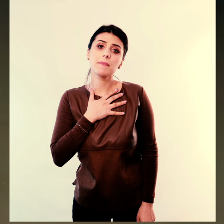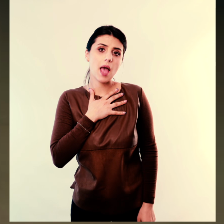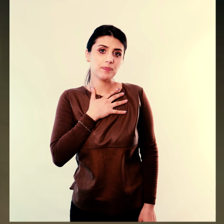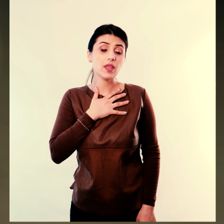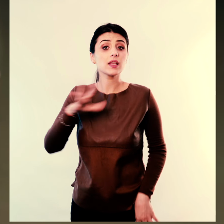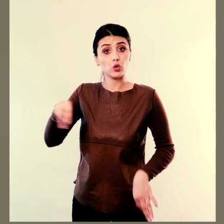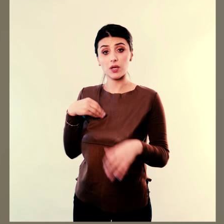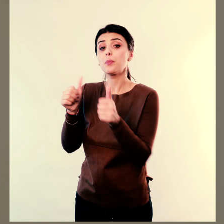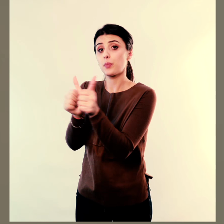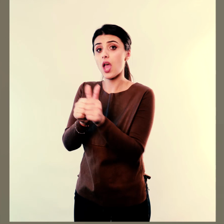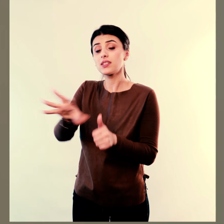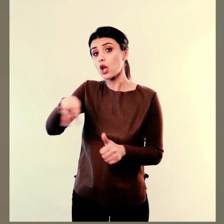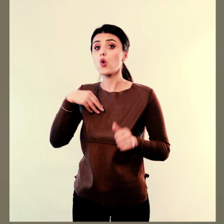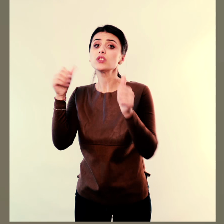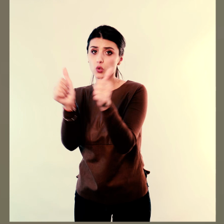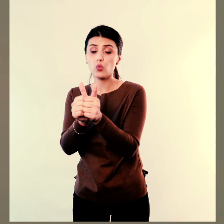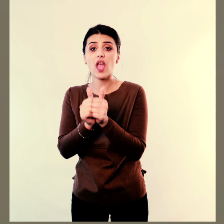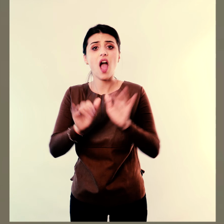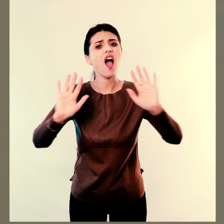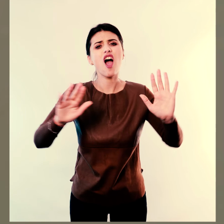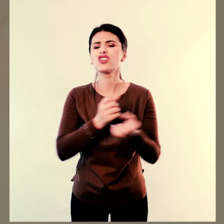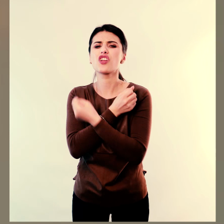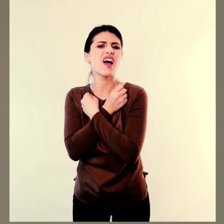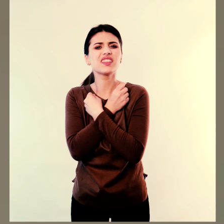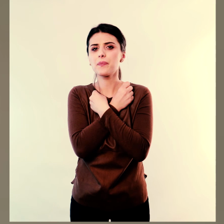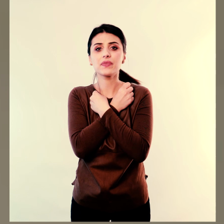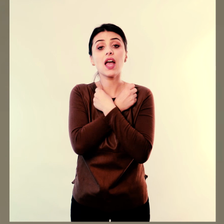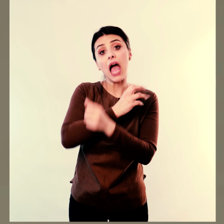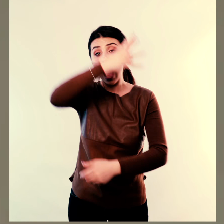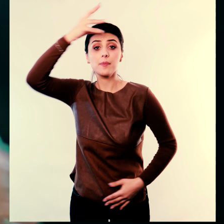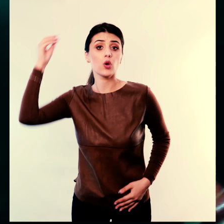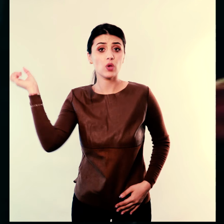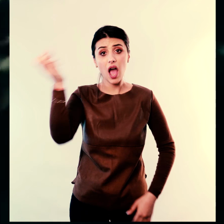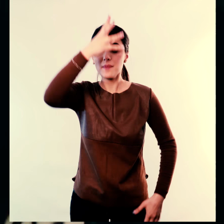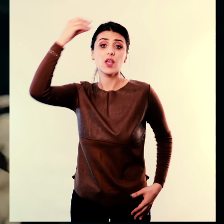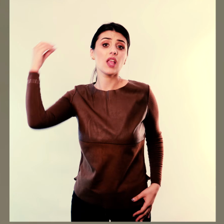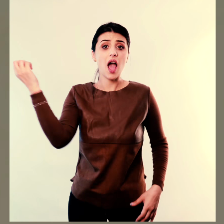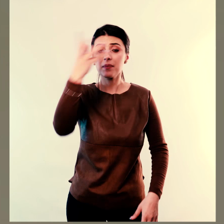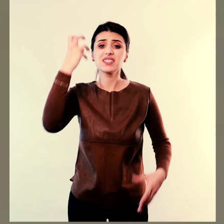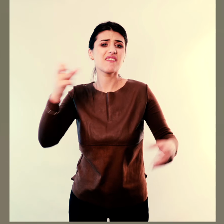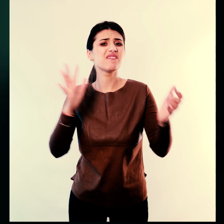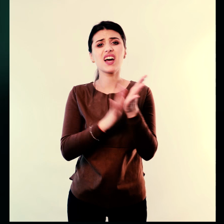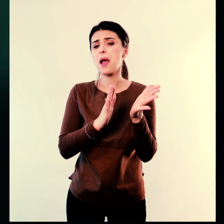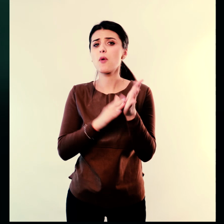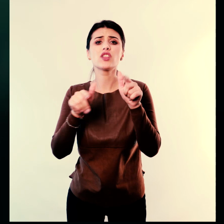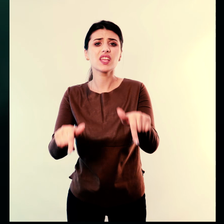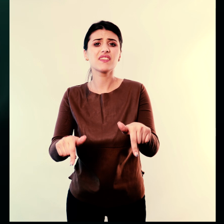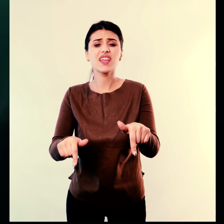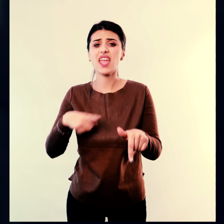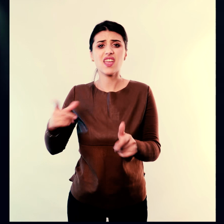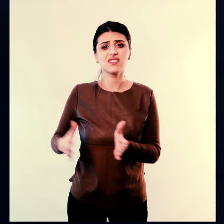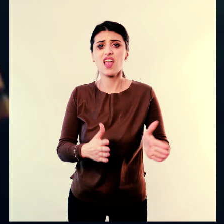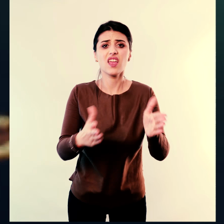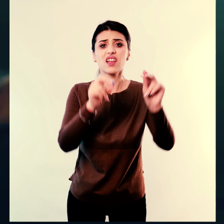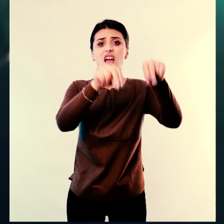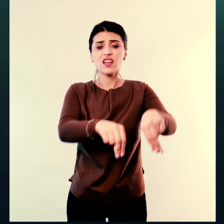mea. Eu sunt cu ea, eu sunt cu ea. Șchioarnă-și proastivie. Amnezic, amnezic, amnezic fără motiv.